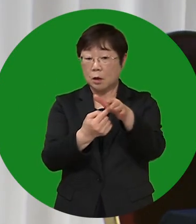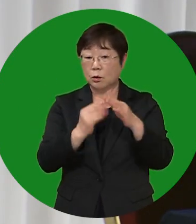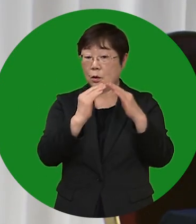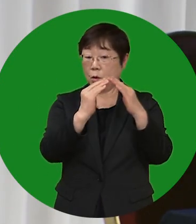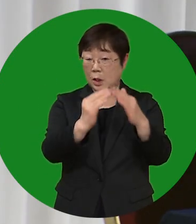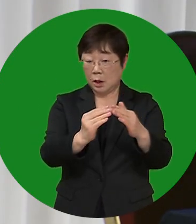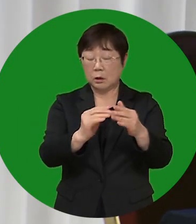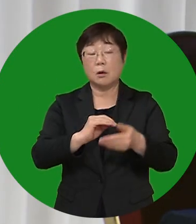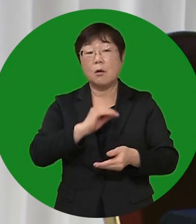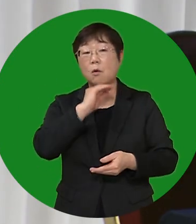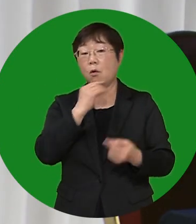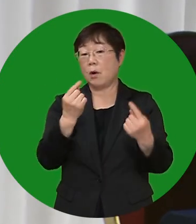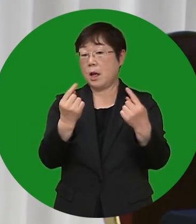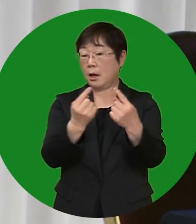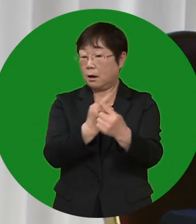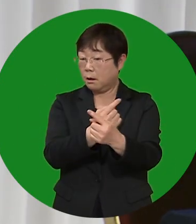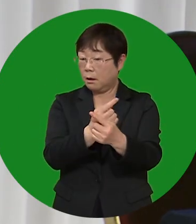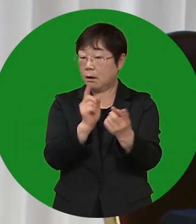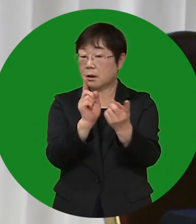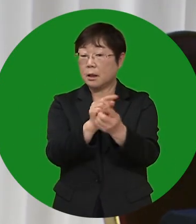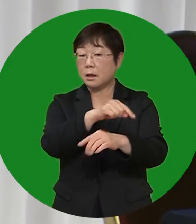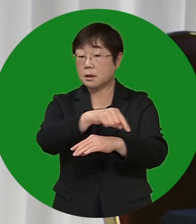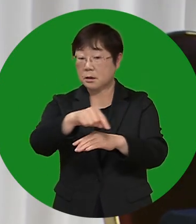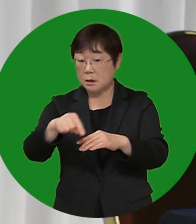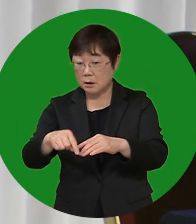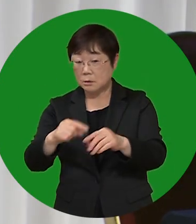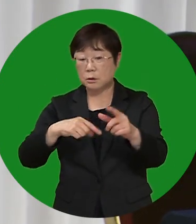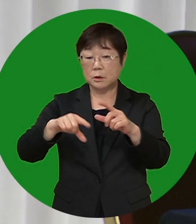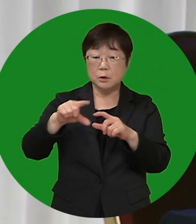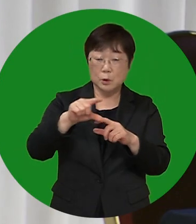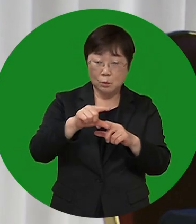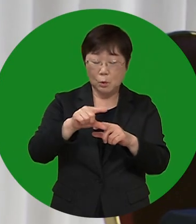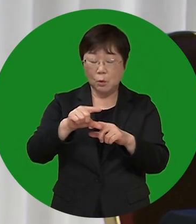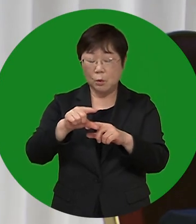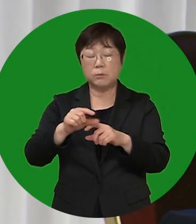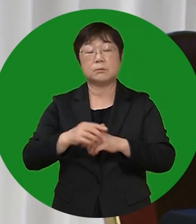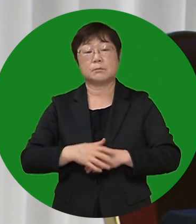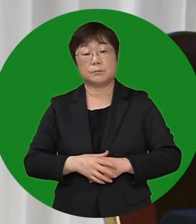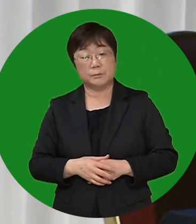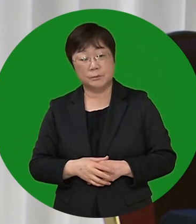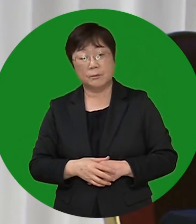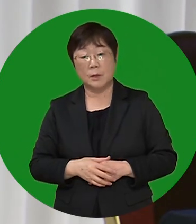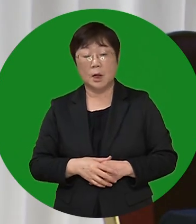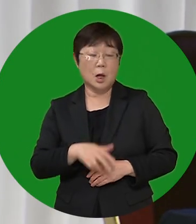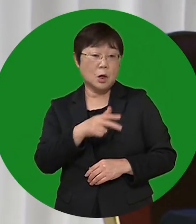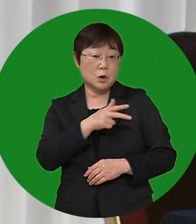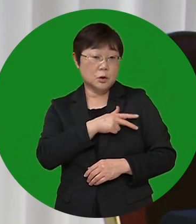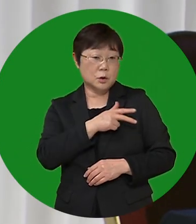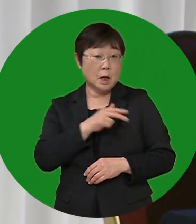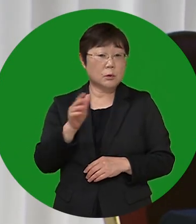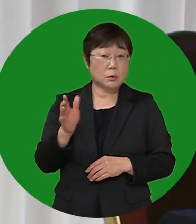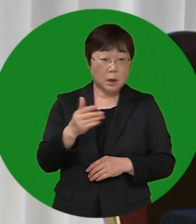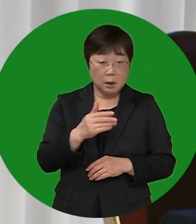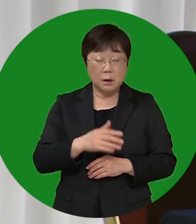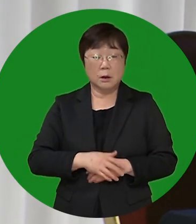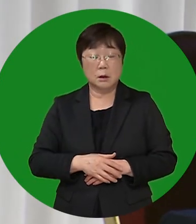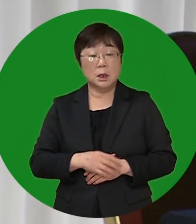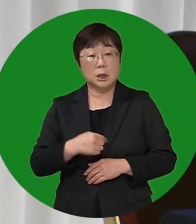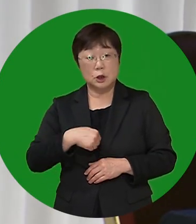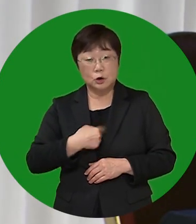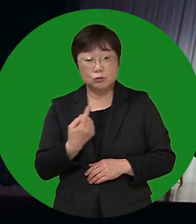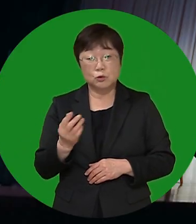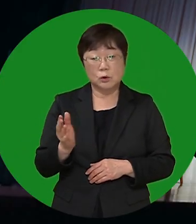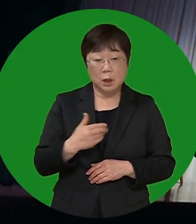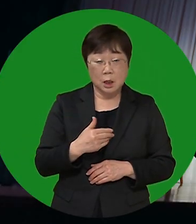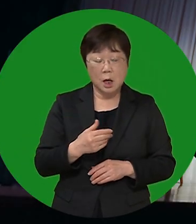の高齢化の対策というよりもむしろスタッフから知手的